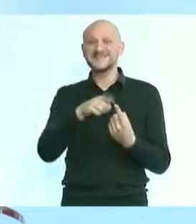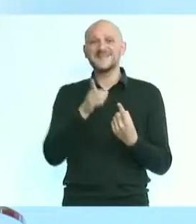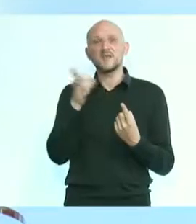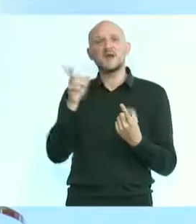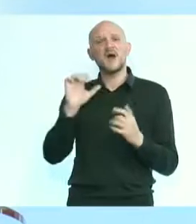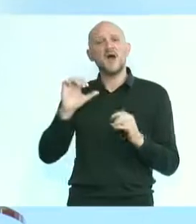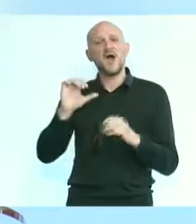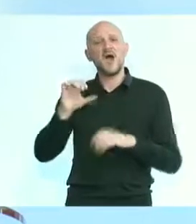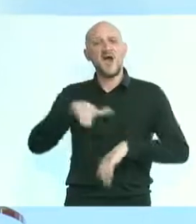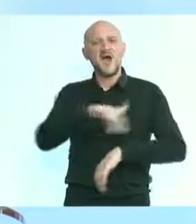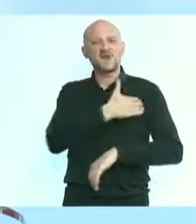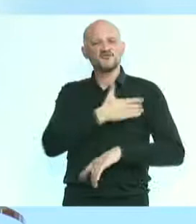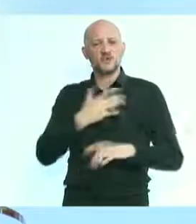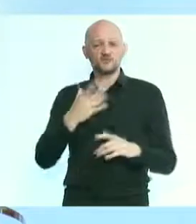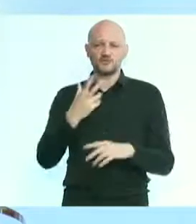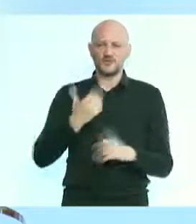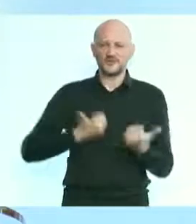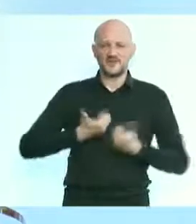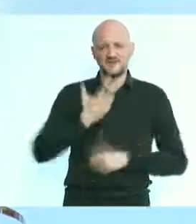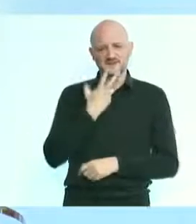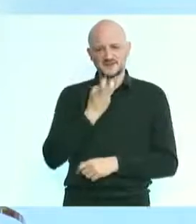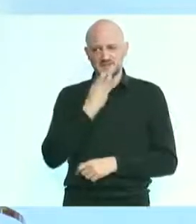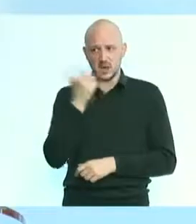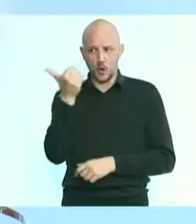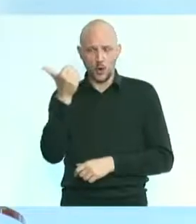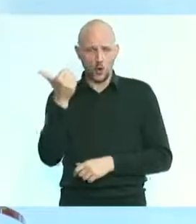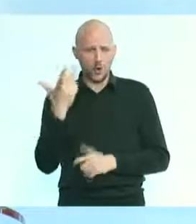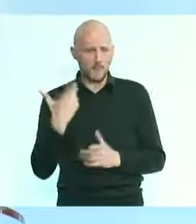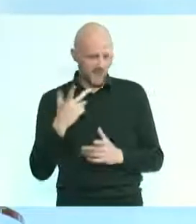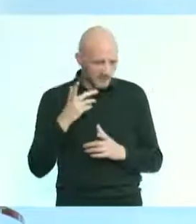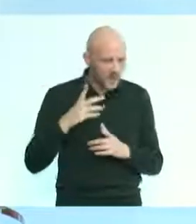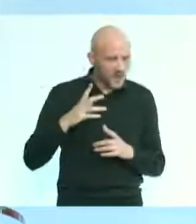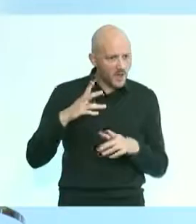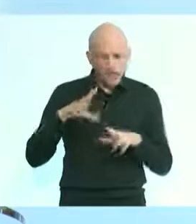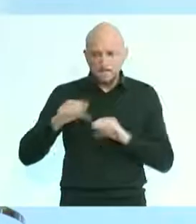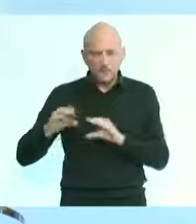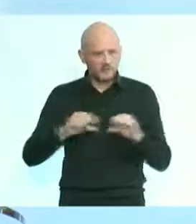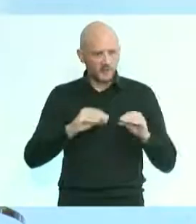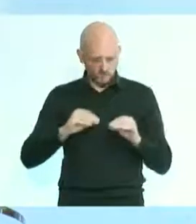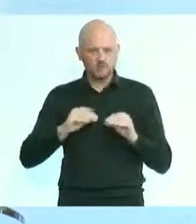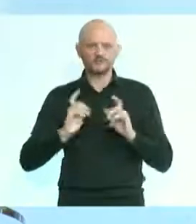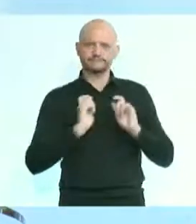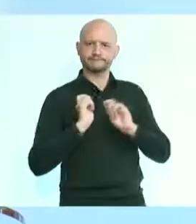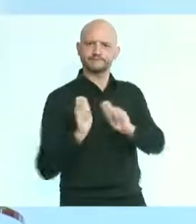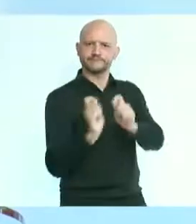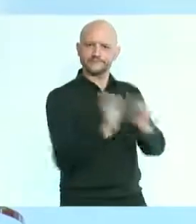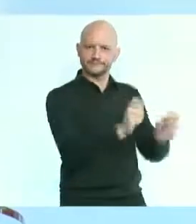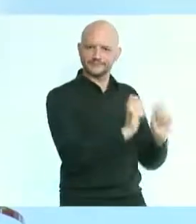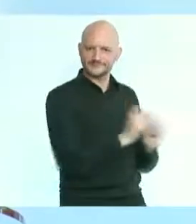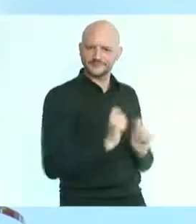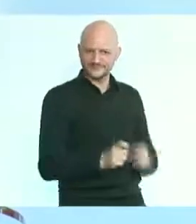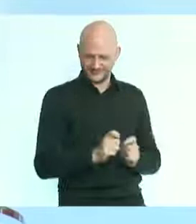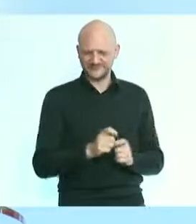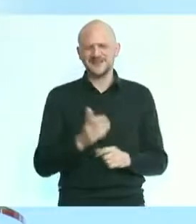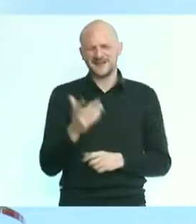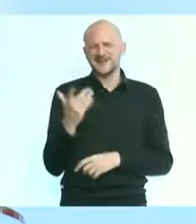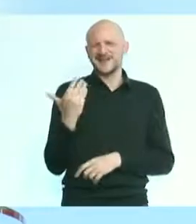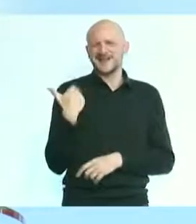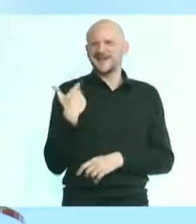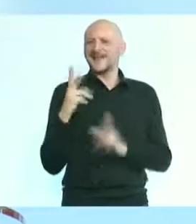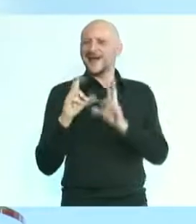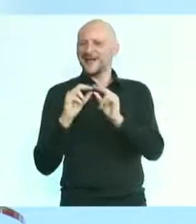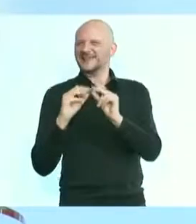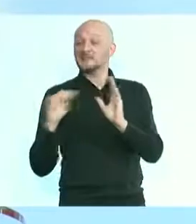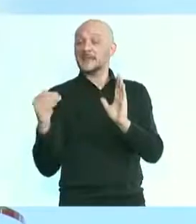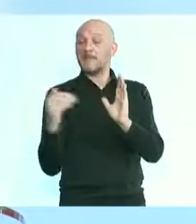va affecter les postes nécessaires à la réussite de l'opération. On a parlé de 1000 missions de service civique